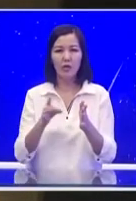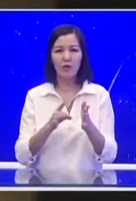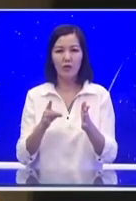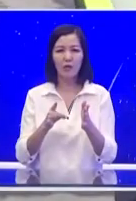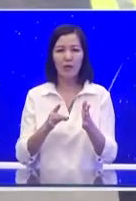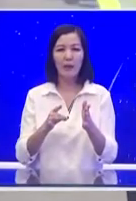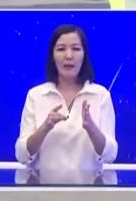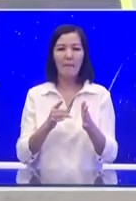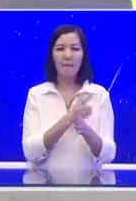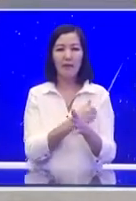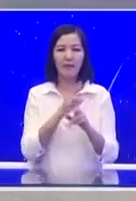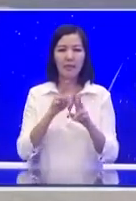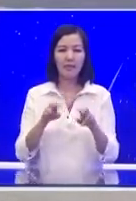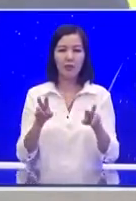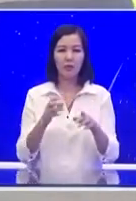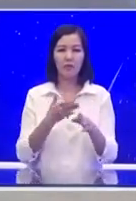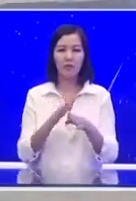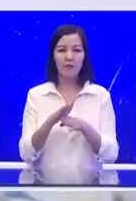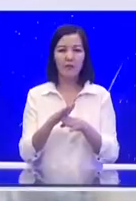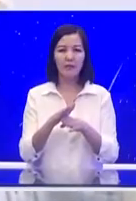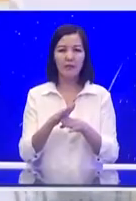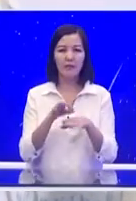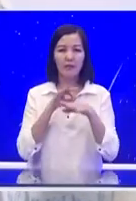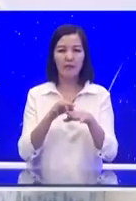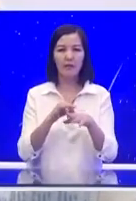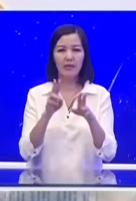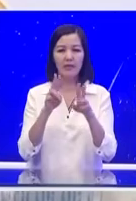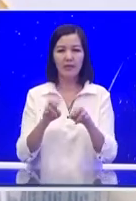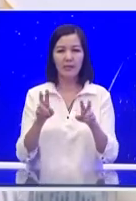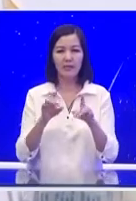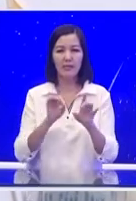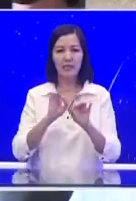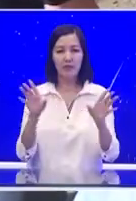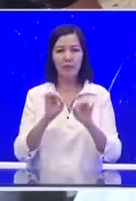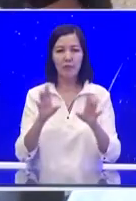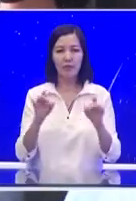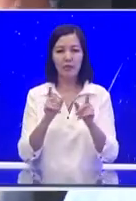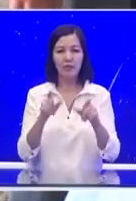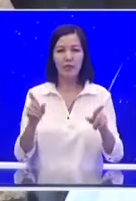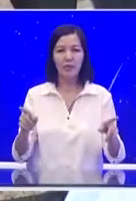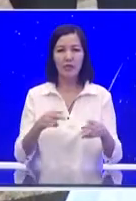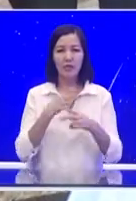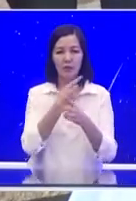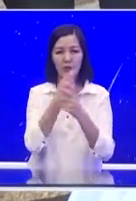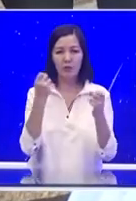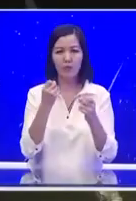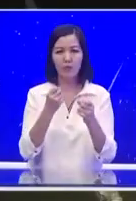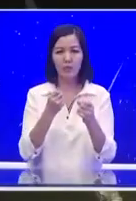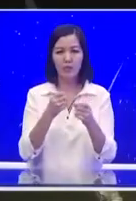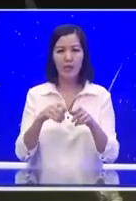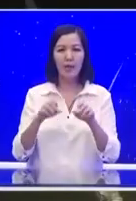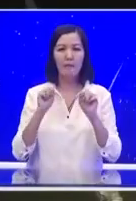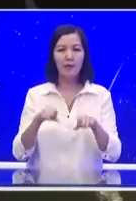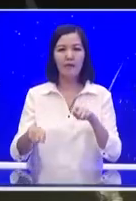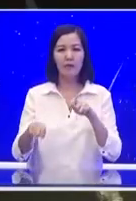пешие посты, которые будут выполнять функции проведения разъяснительной работы с гражданами, а также предупреждения и пресечения правонарушений